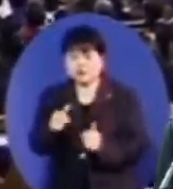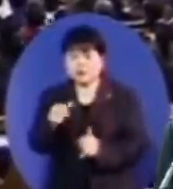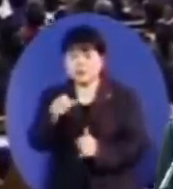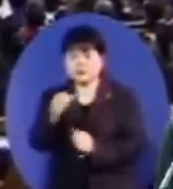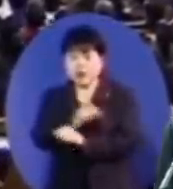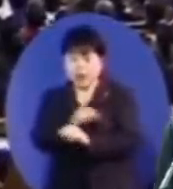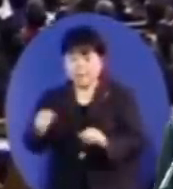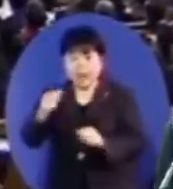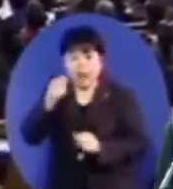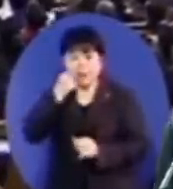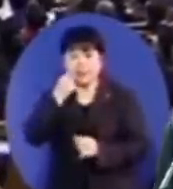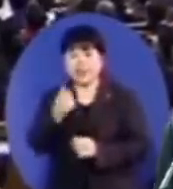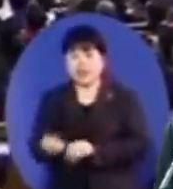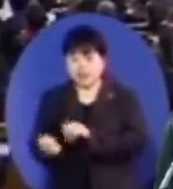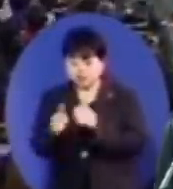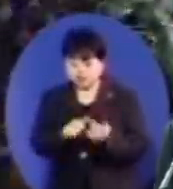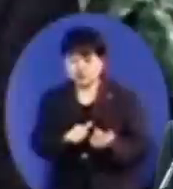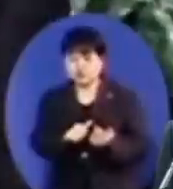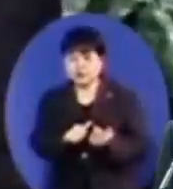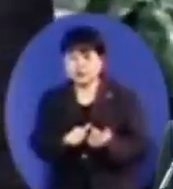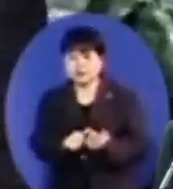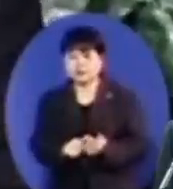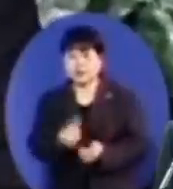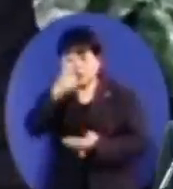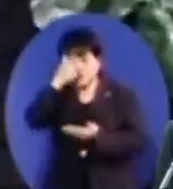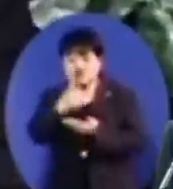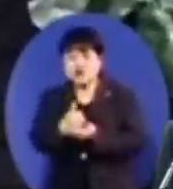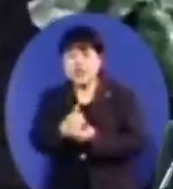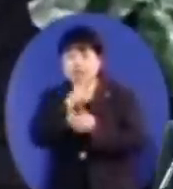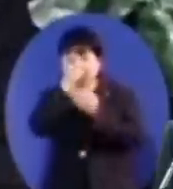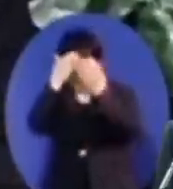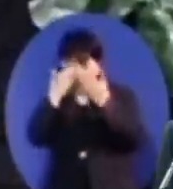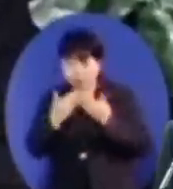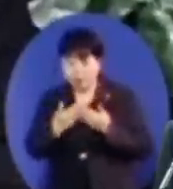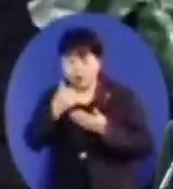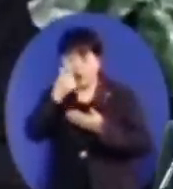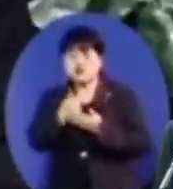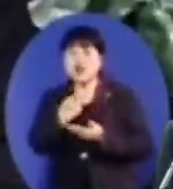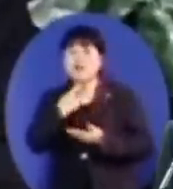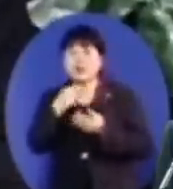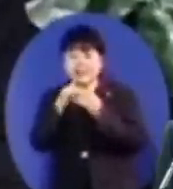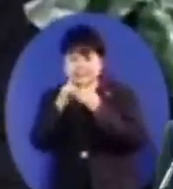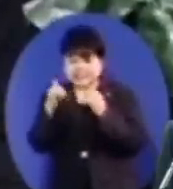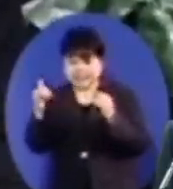없습니다. 죽음에는 죄의 감옥입니다. 죄 지은 자가